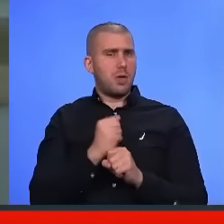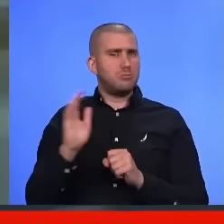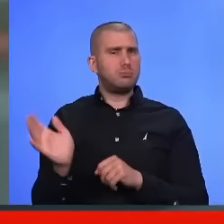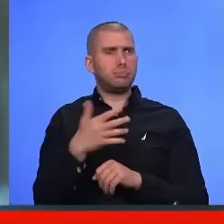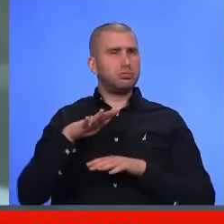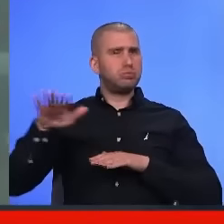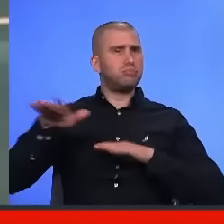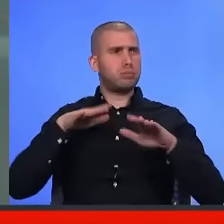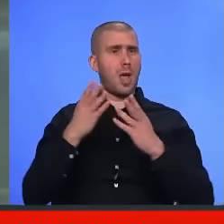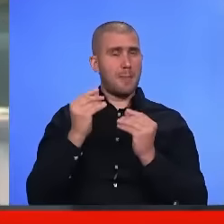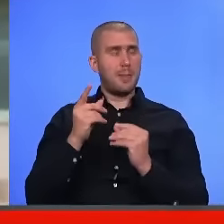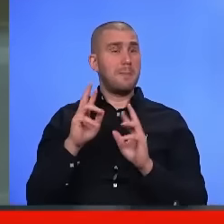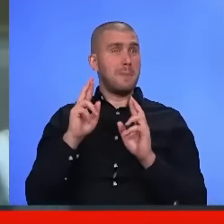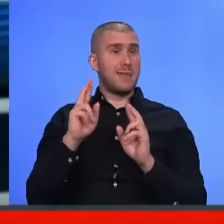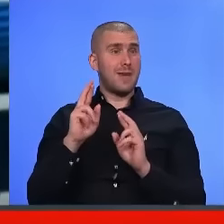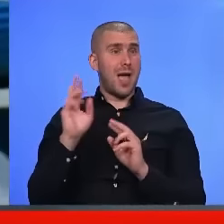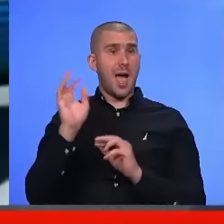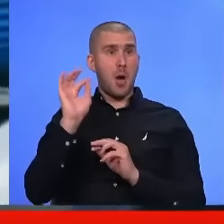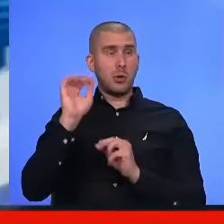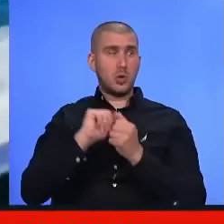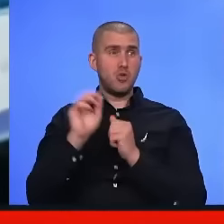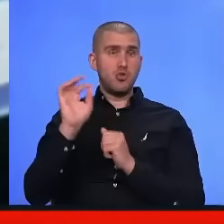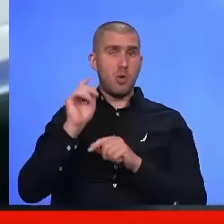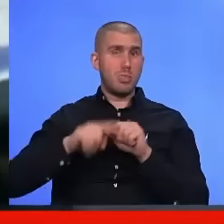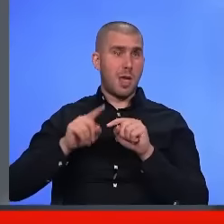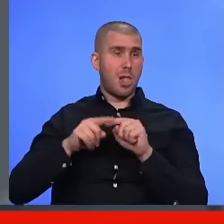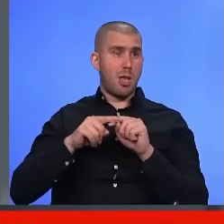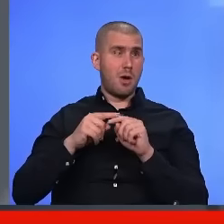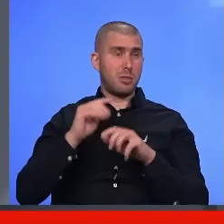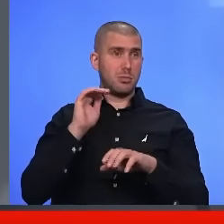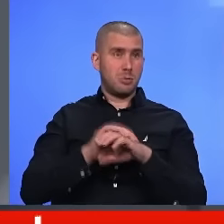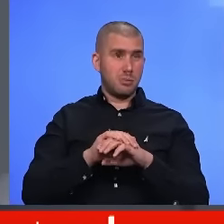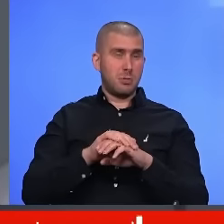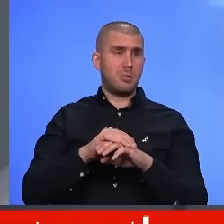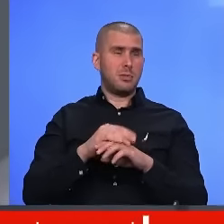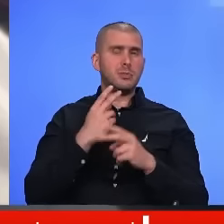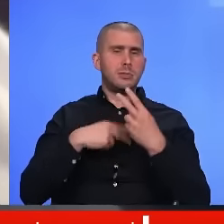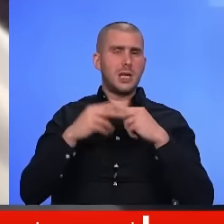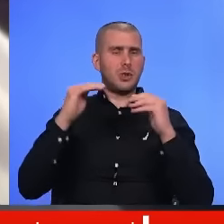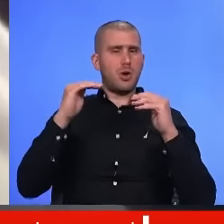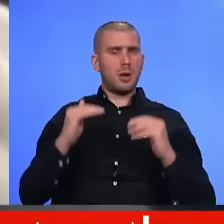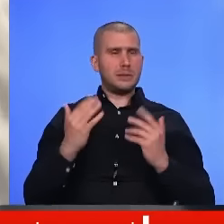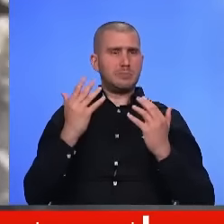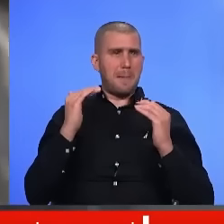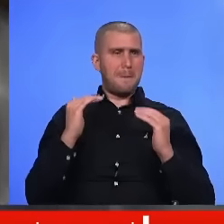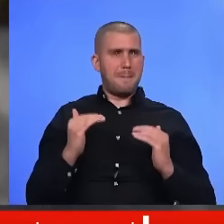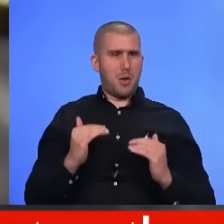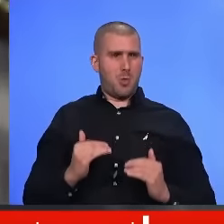הפסקה, בתקווה שאחוז ושיעור התקלות שעלה יחזור למספרים נמוכים הרבה יותר.